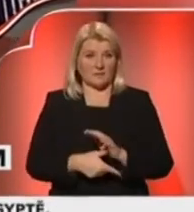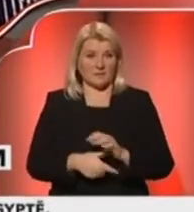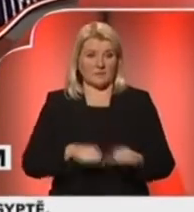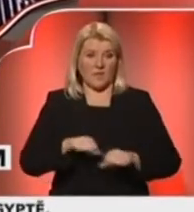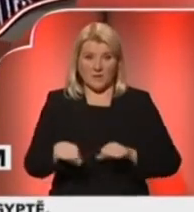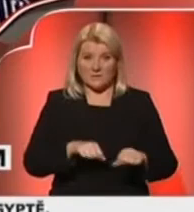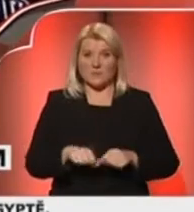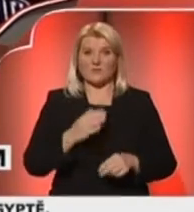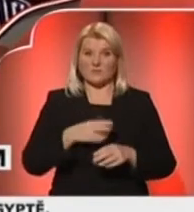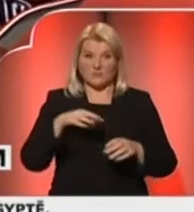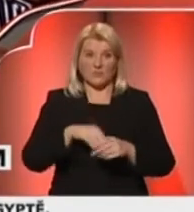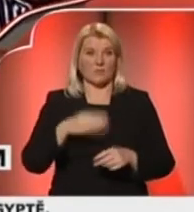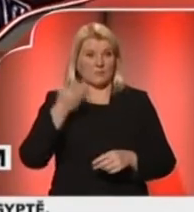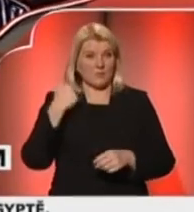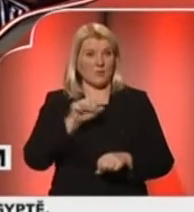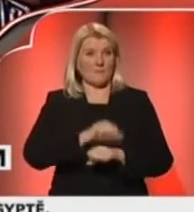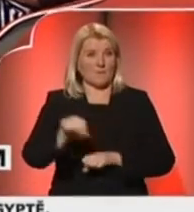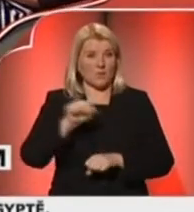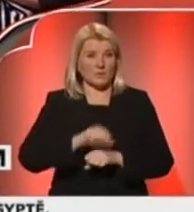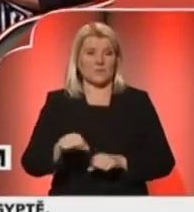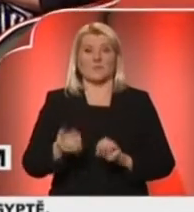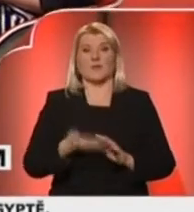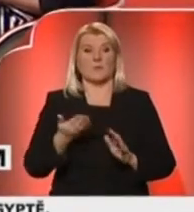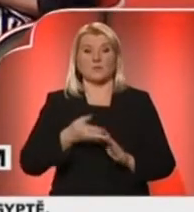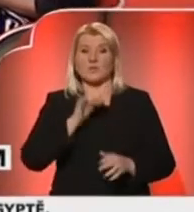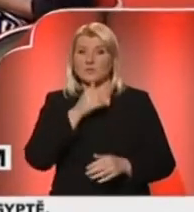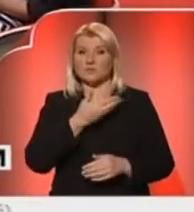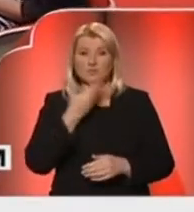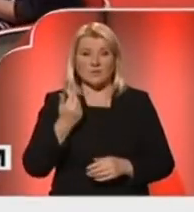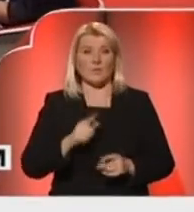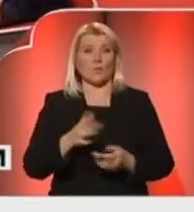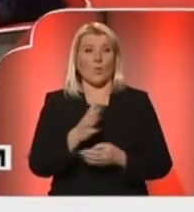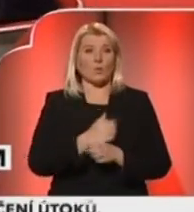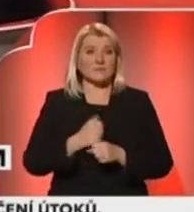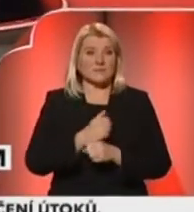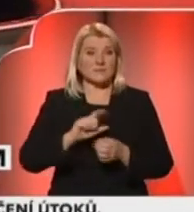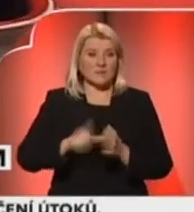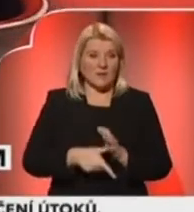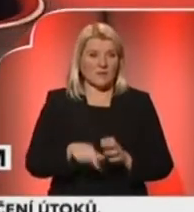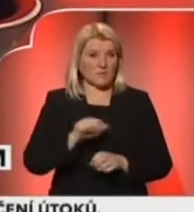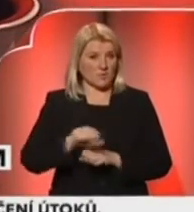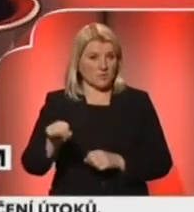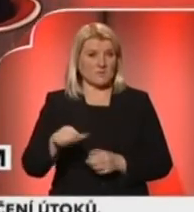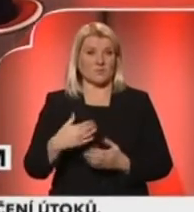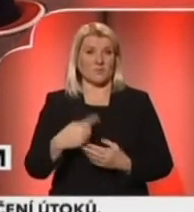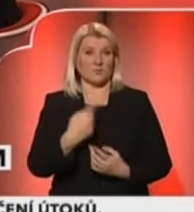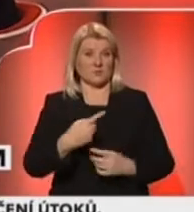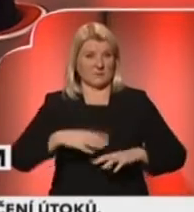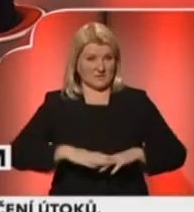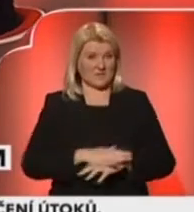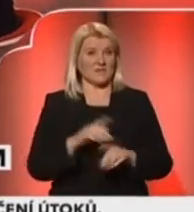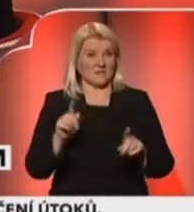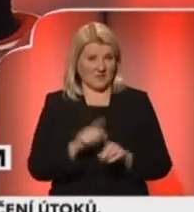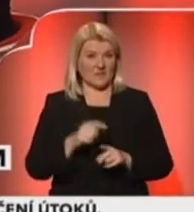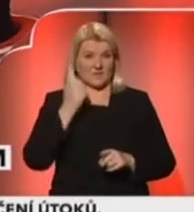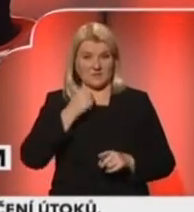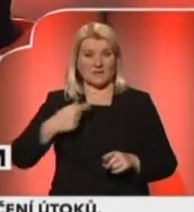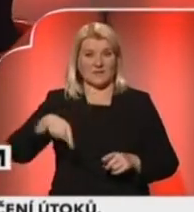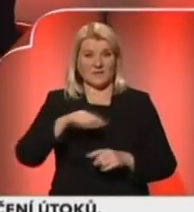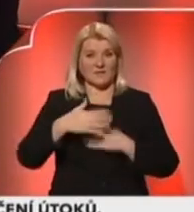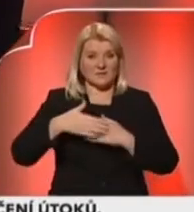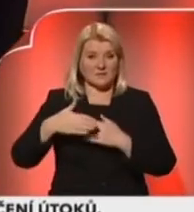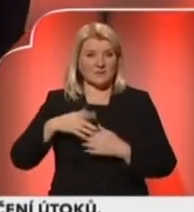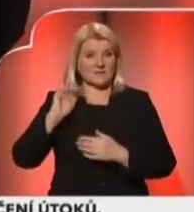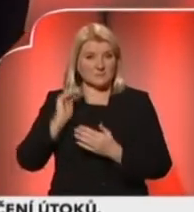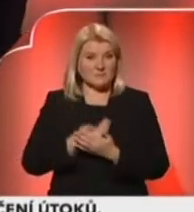krajských vlád provázejí taky protesty, zmíním třeba Jižní Čechy, Ústecký kraj. Cítíte kolem sebe nějaké napětí, když mluvíte s občany,